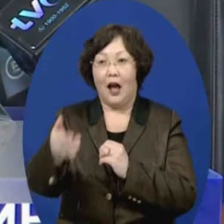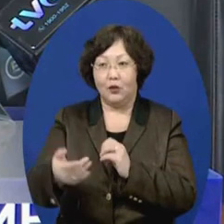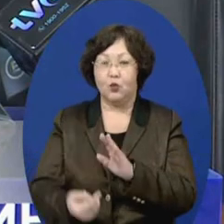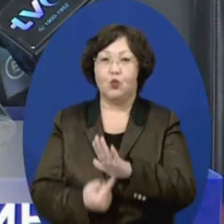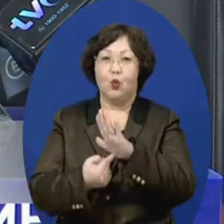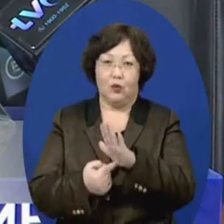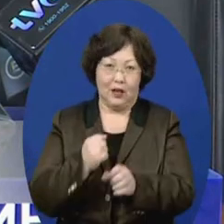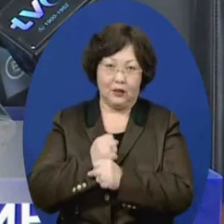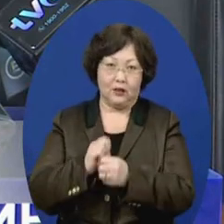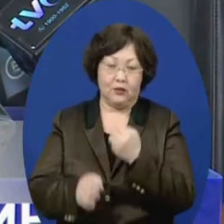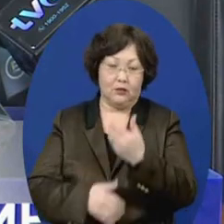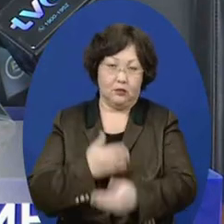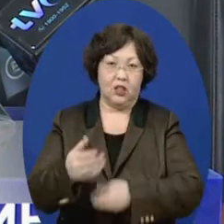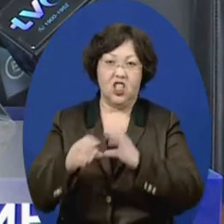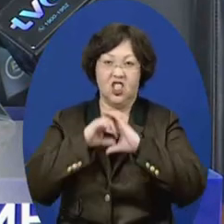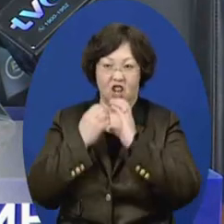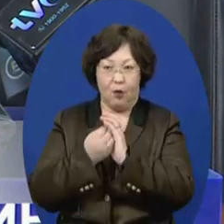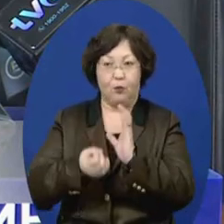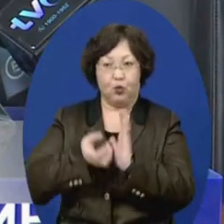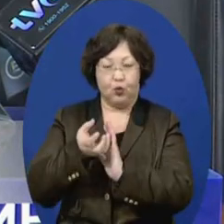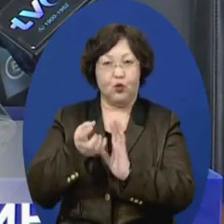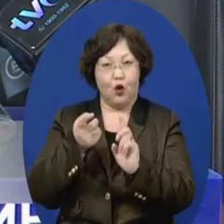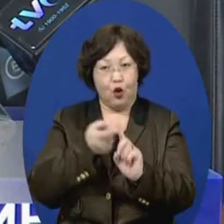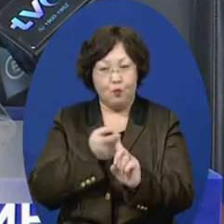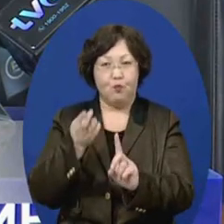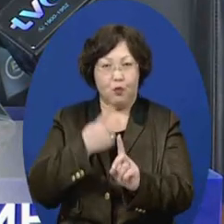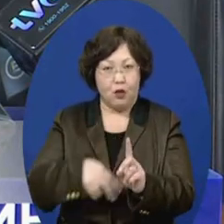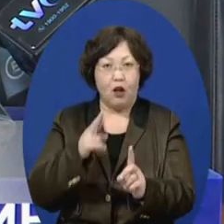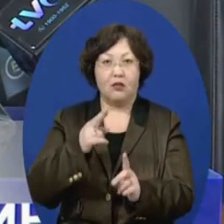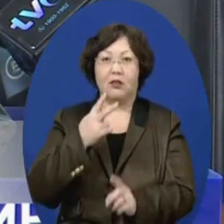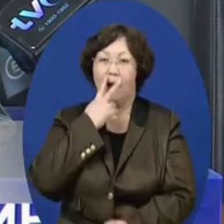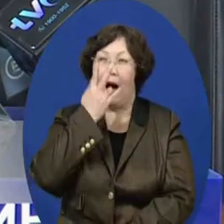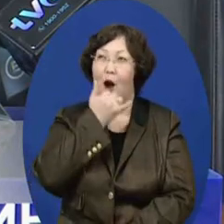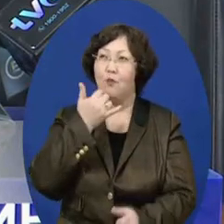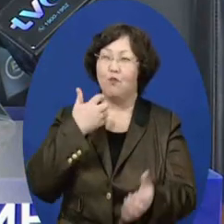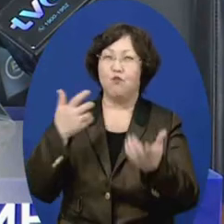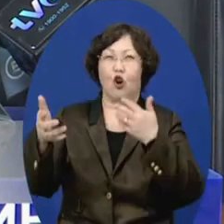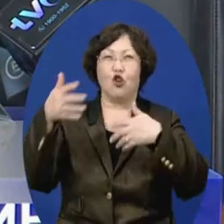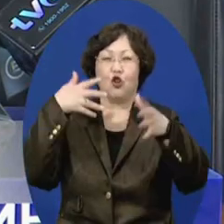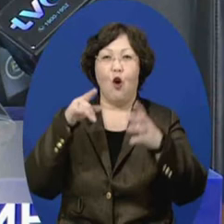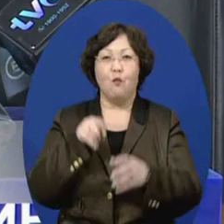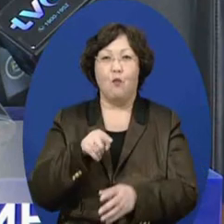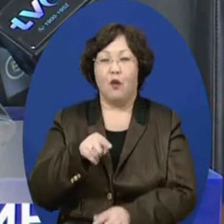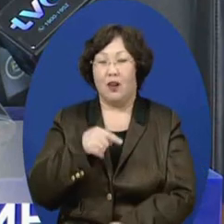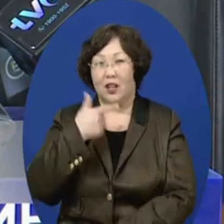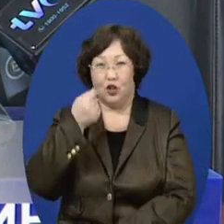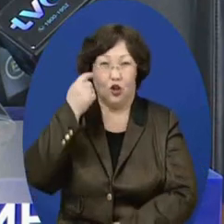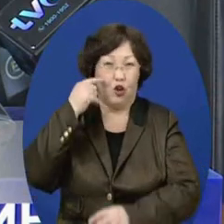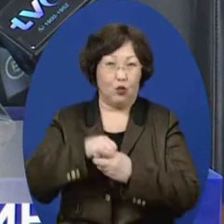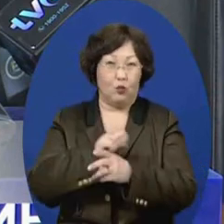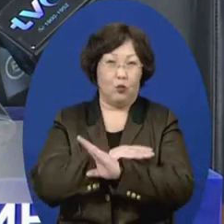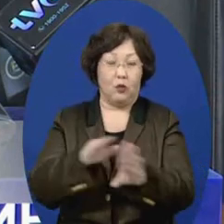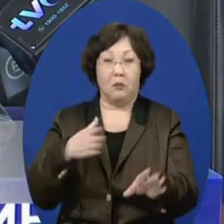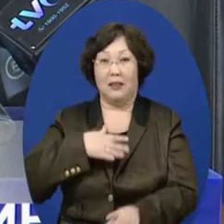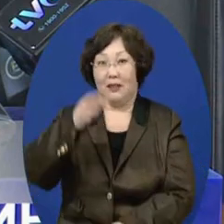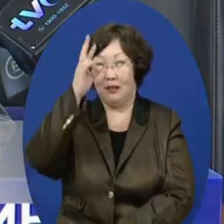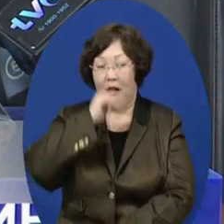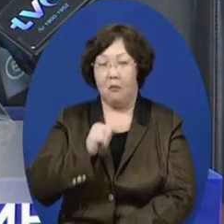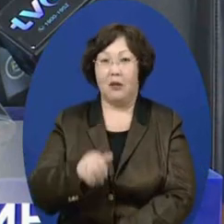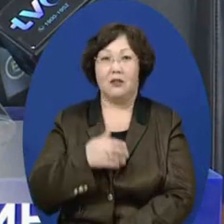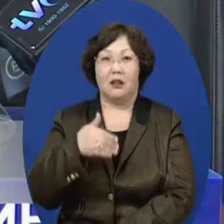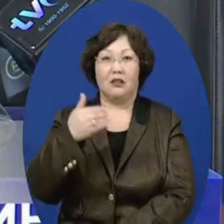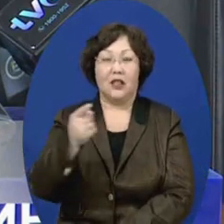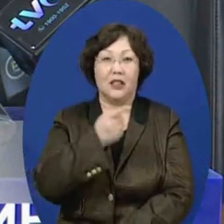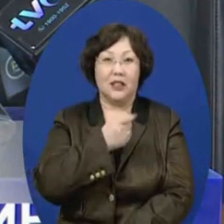эхэлнэ. Ганцхан шахмал түлш гэж ойлгож болохгүй. Энэ дээр бол манай яамны хувьд за цаашдаа